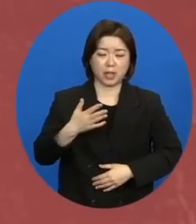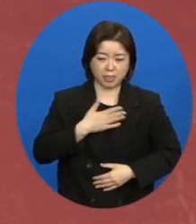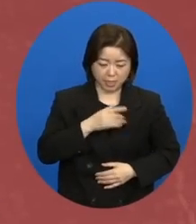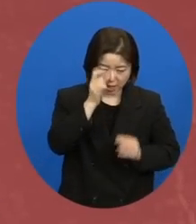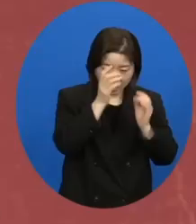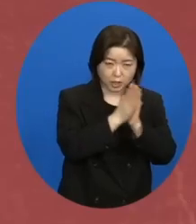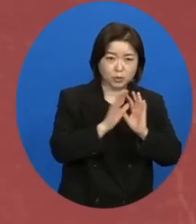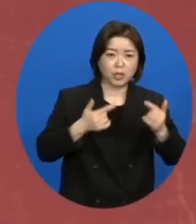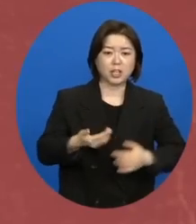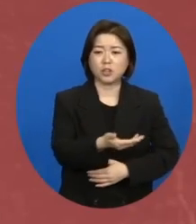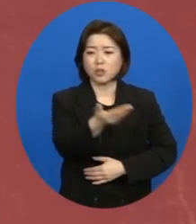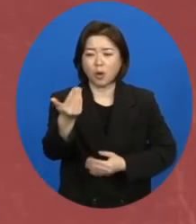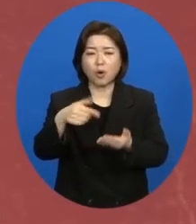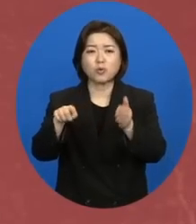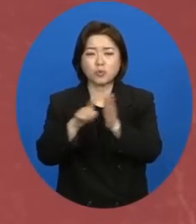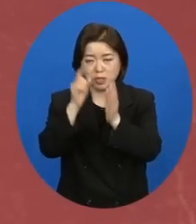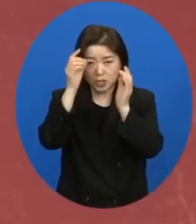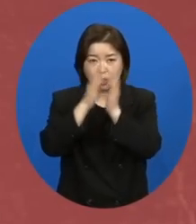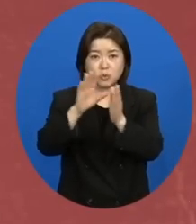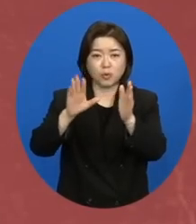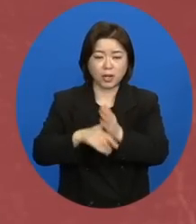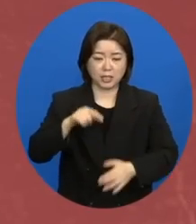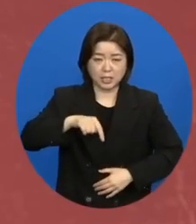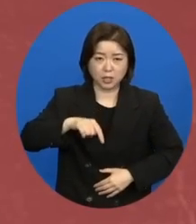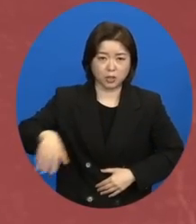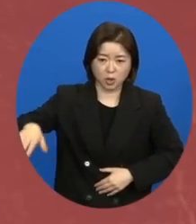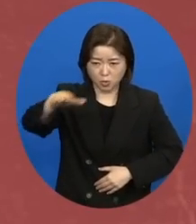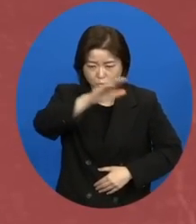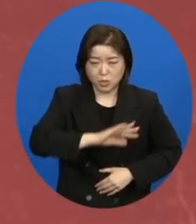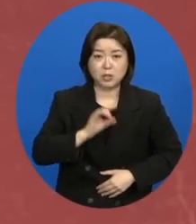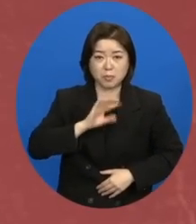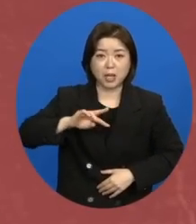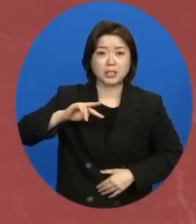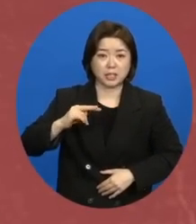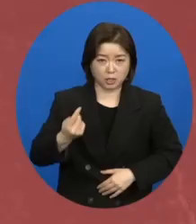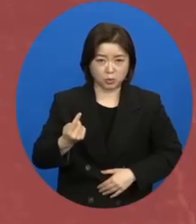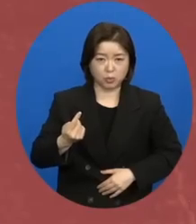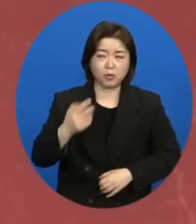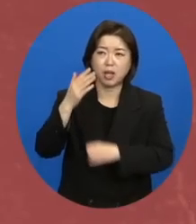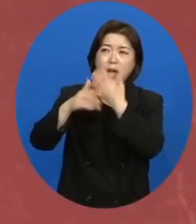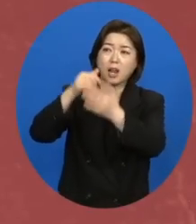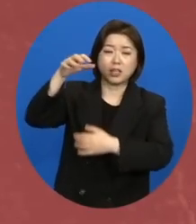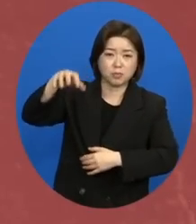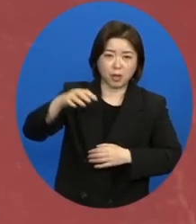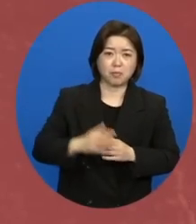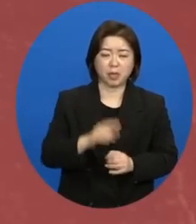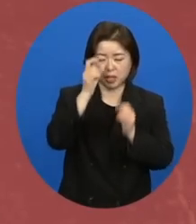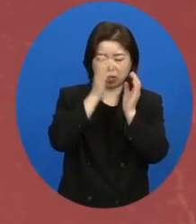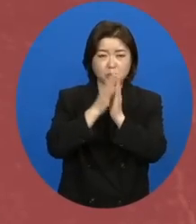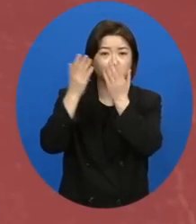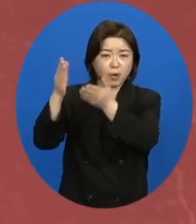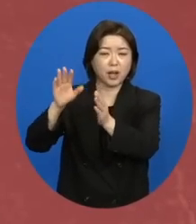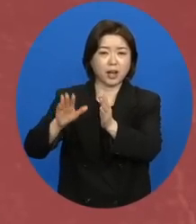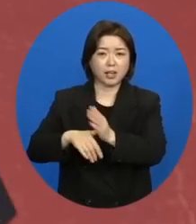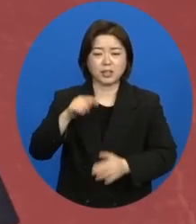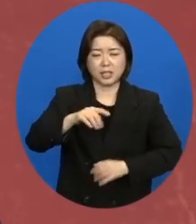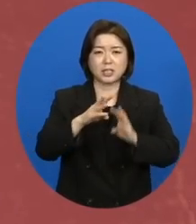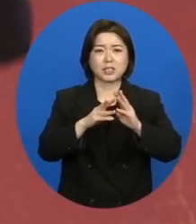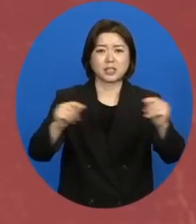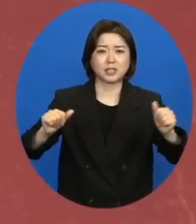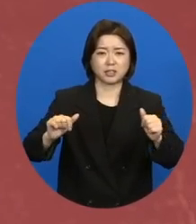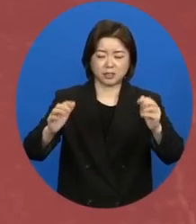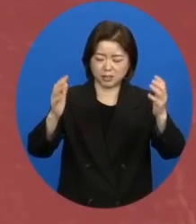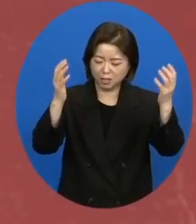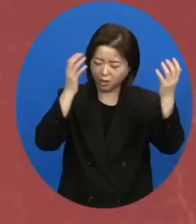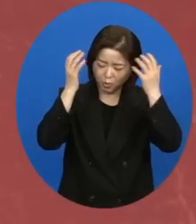너희를 위해서 기도할게. 만약에 오늘 여기 있는 우리들만이라도요 하나님 앞에 기도할 때 하나님 이 땅 환란에